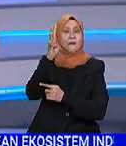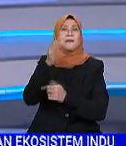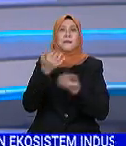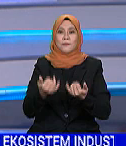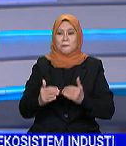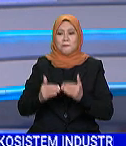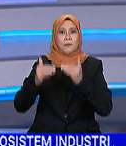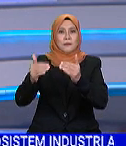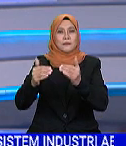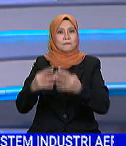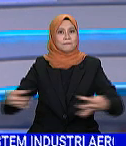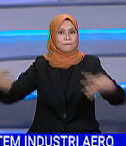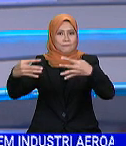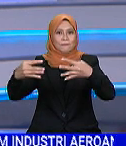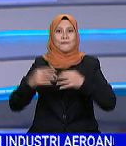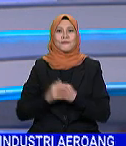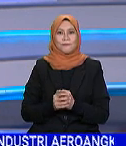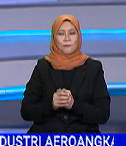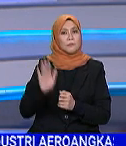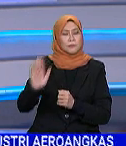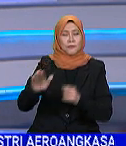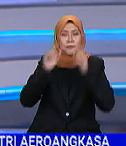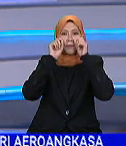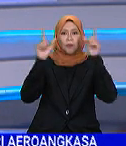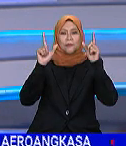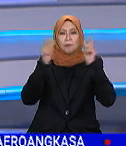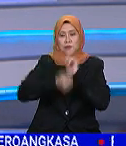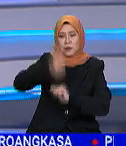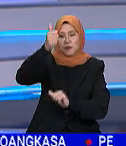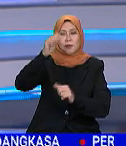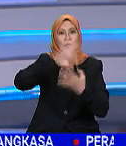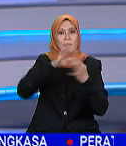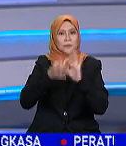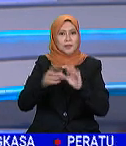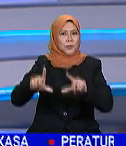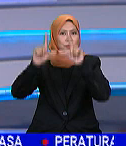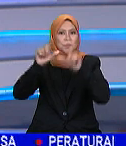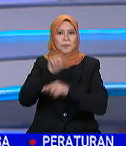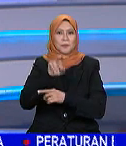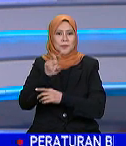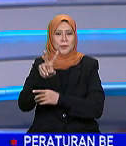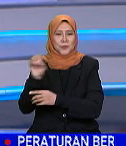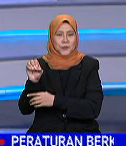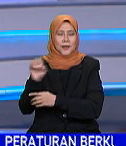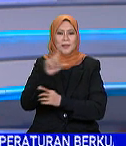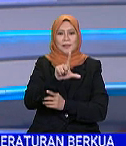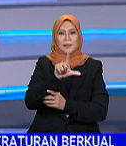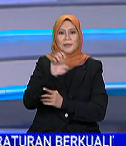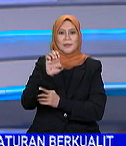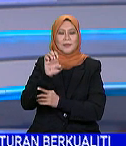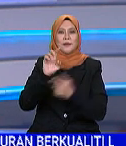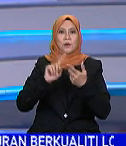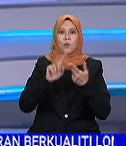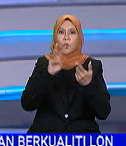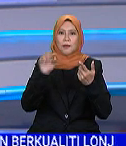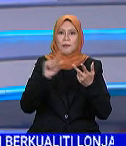apabila mara ke skor akhir. Lebih menarik, mereka mengejutkan juara Olimpik Tokyo 2020 Li Yang Wang